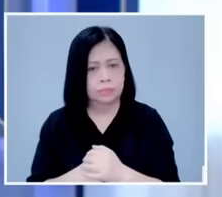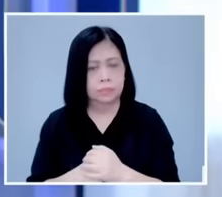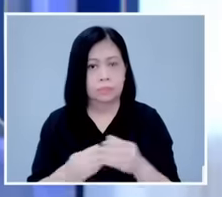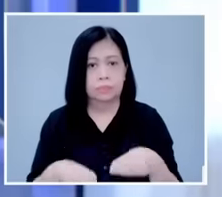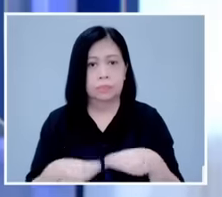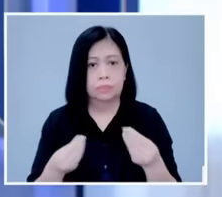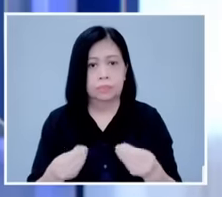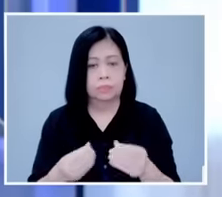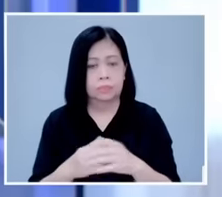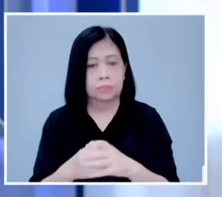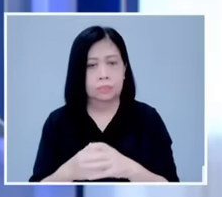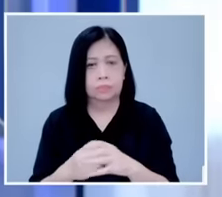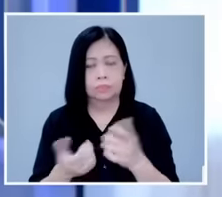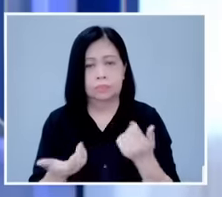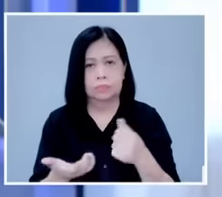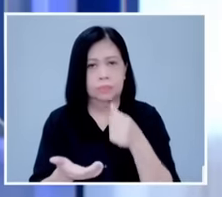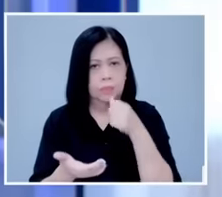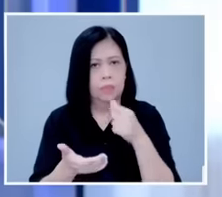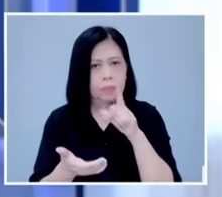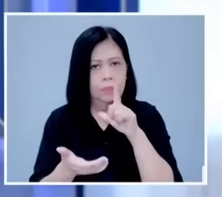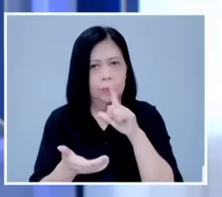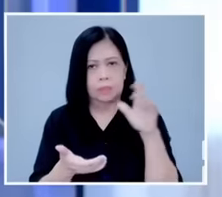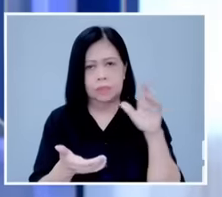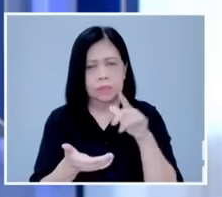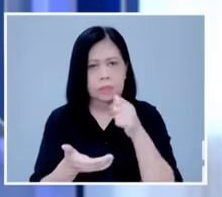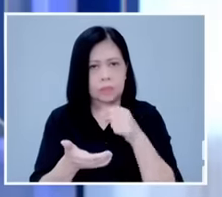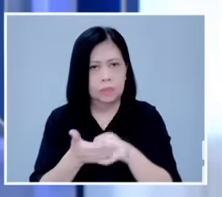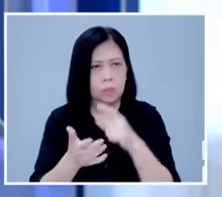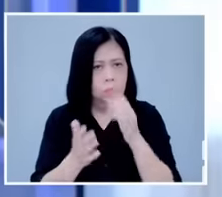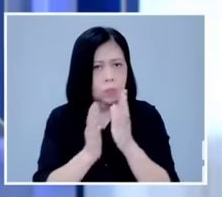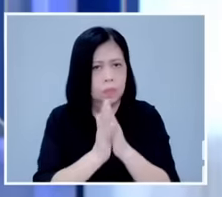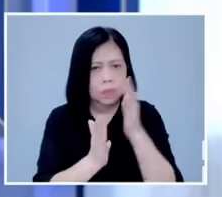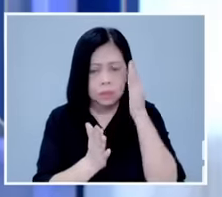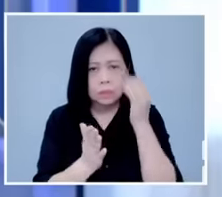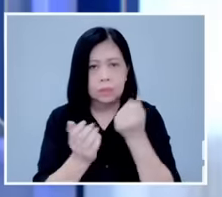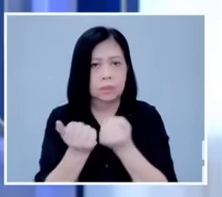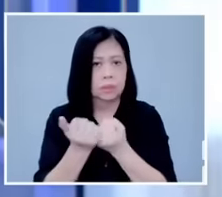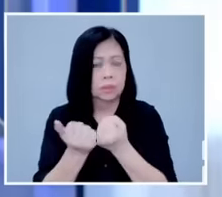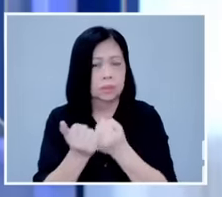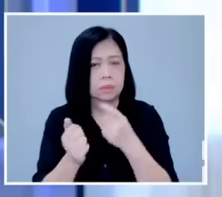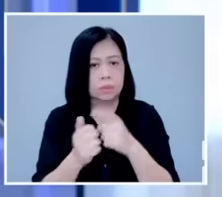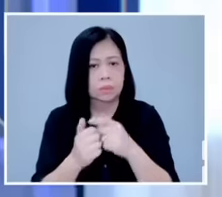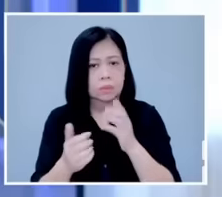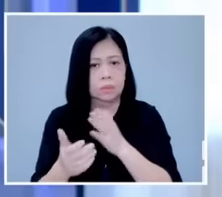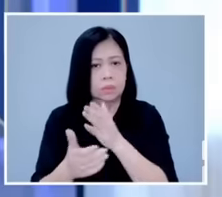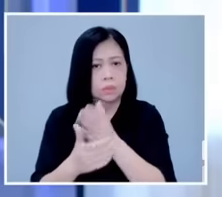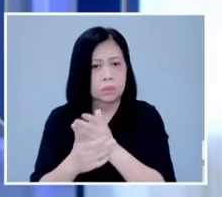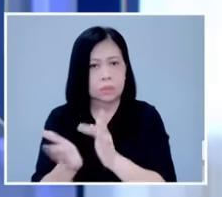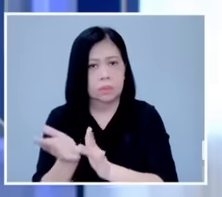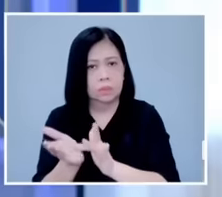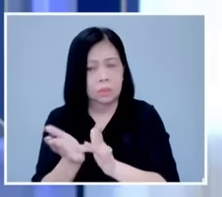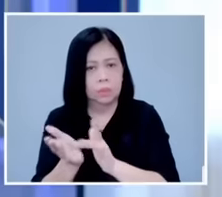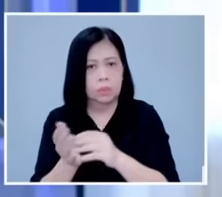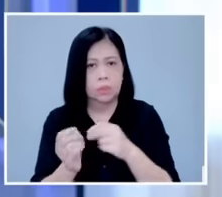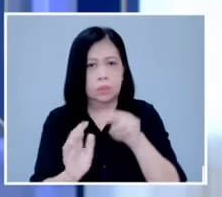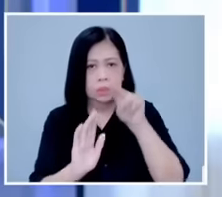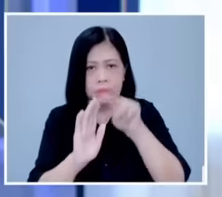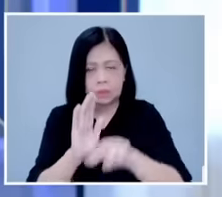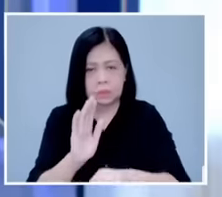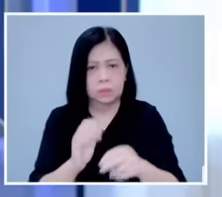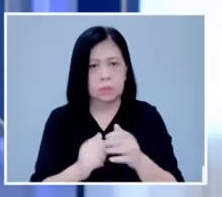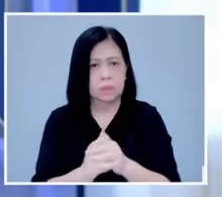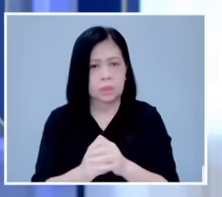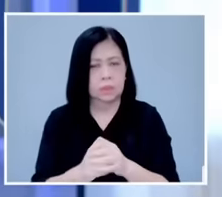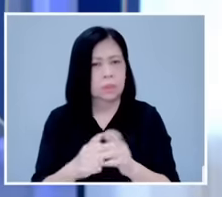ng guarantee letters para sa mga nangangailangan ng tulong pinansyal sa pagpapagamot at pagpapalibing.